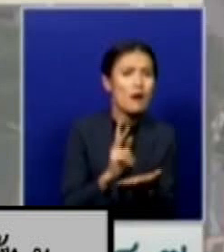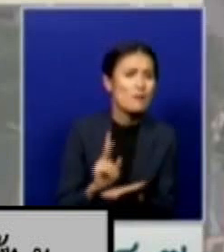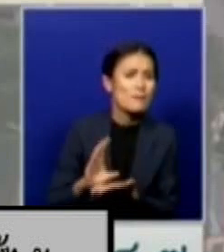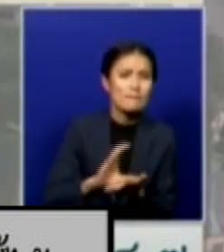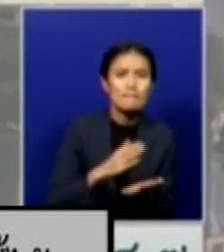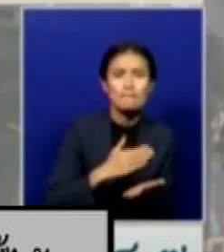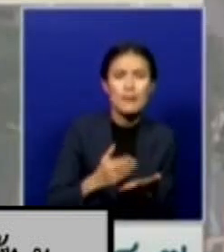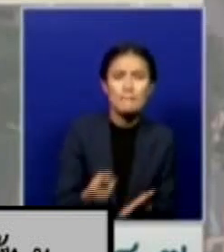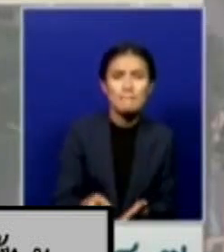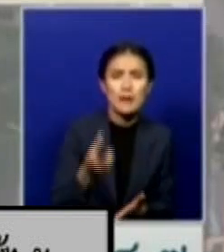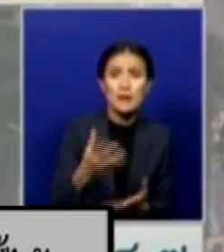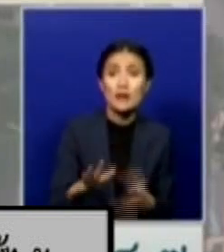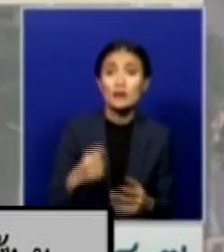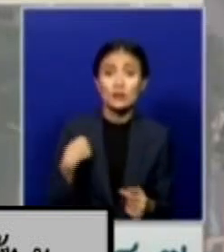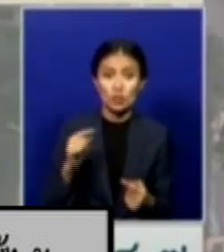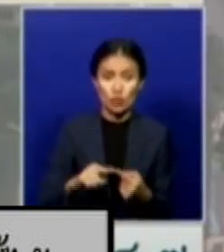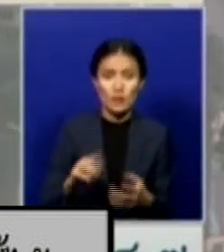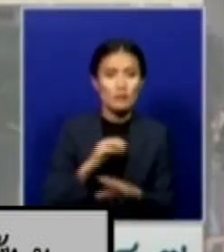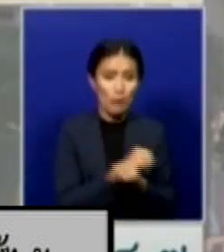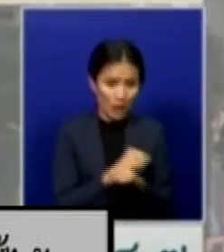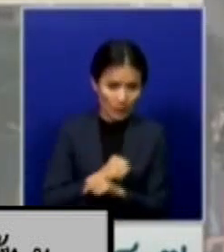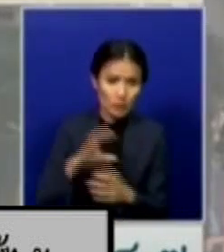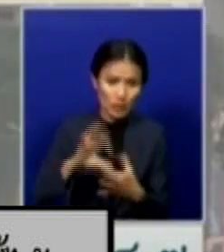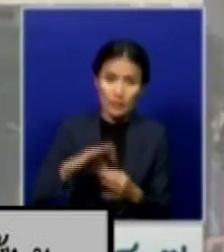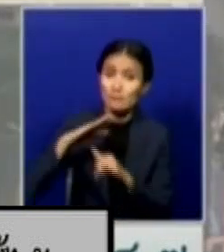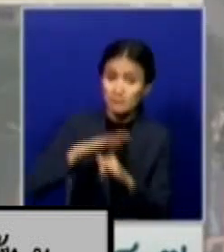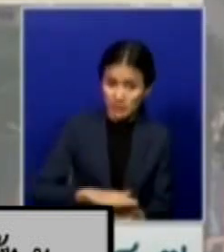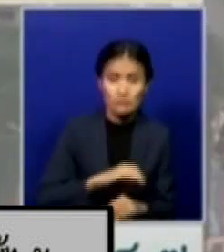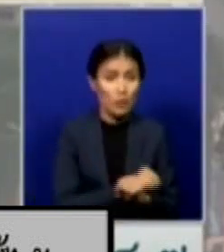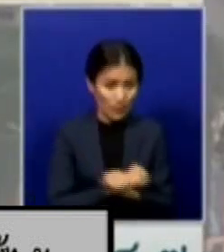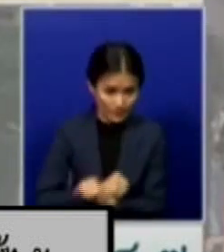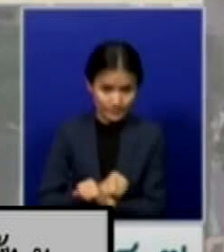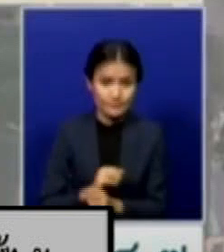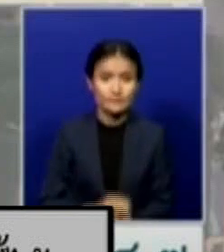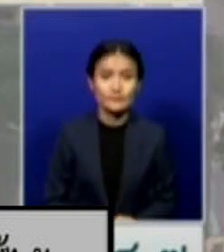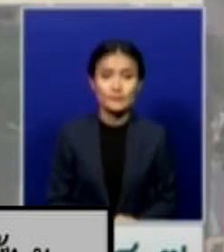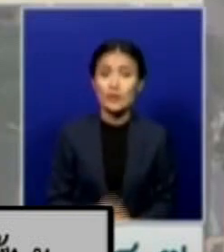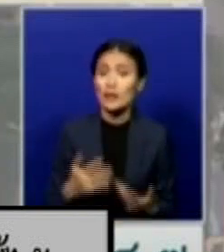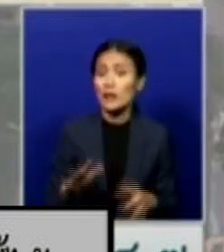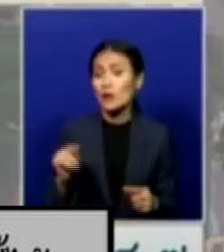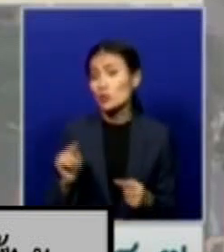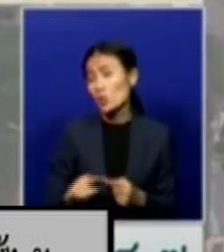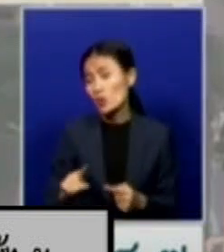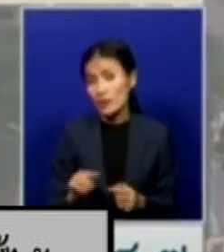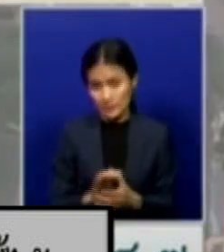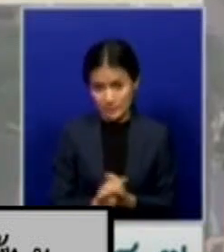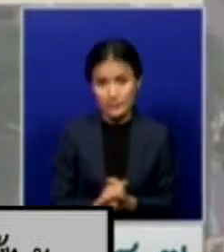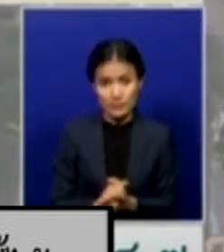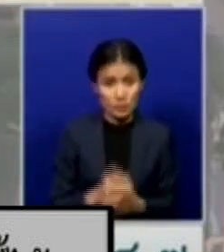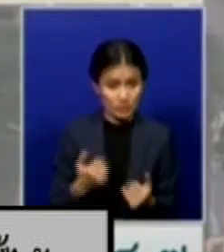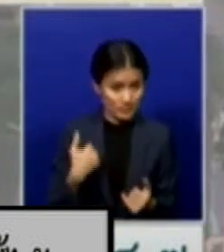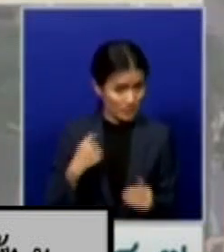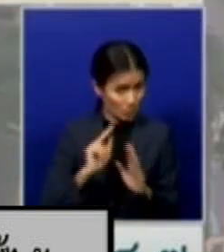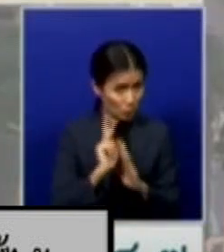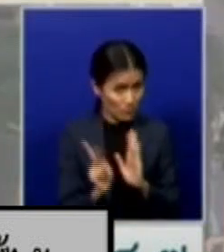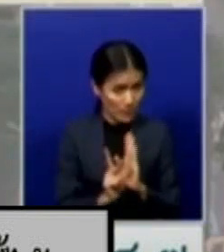ไกที่ช่วยป้องกันปัญหาการเอาเปรียบทางการโดยในกฎหมายรับรองได้ก